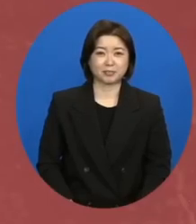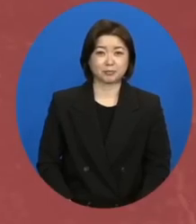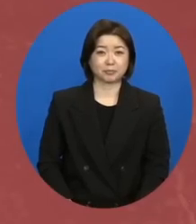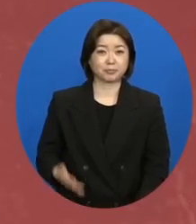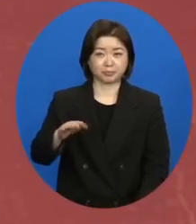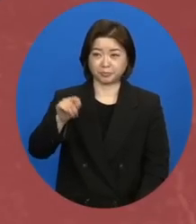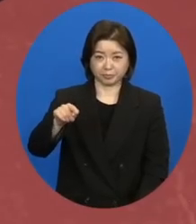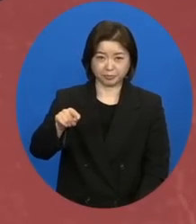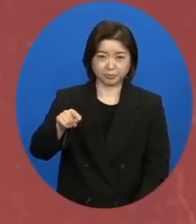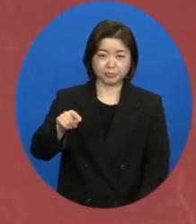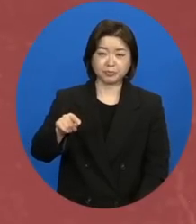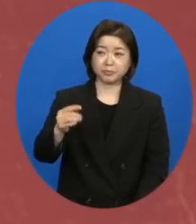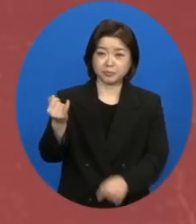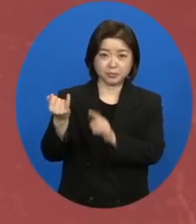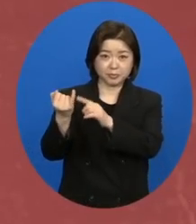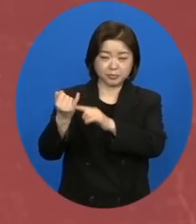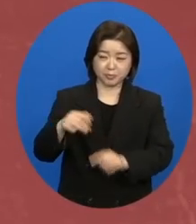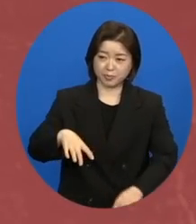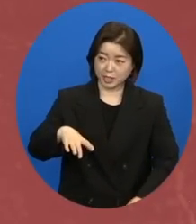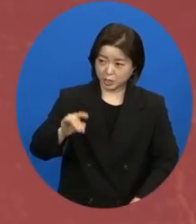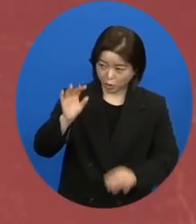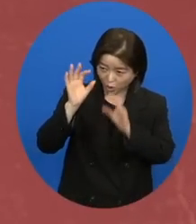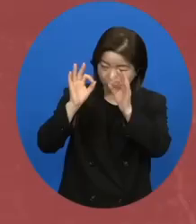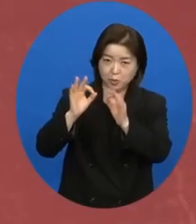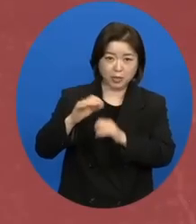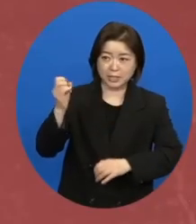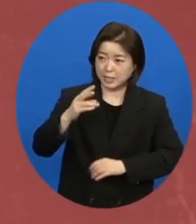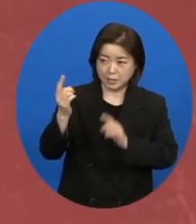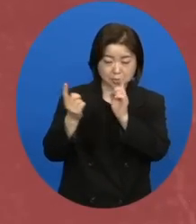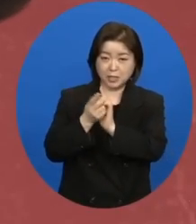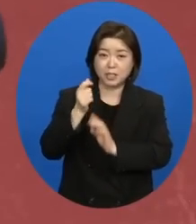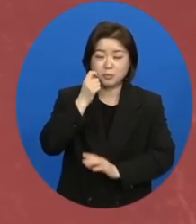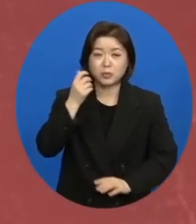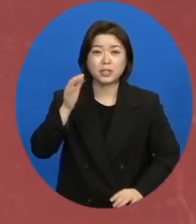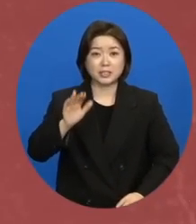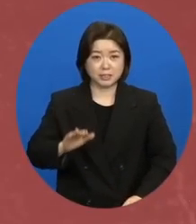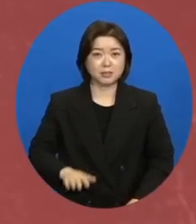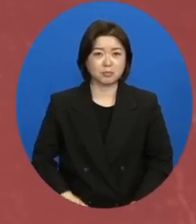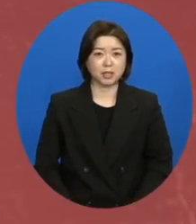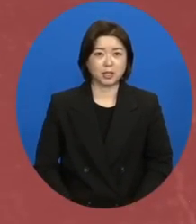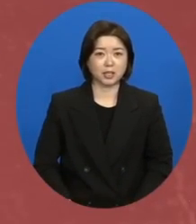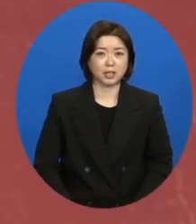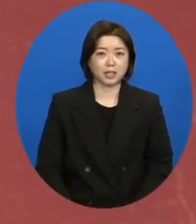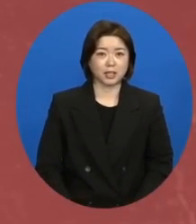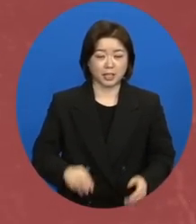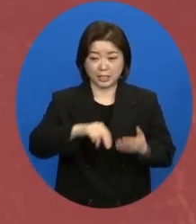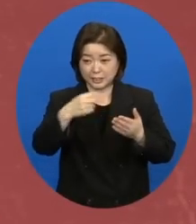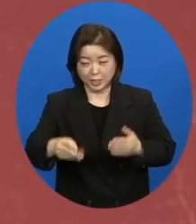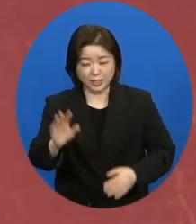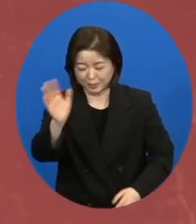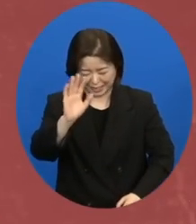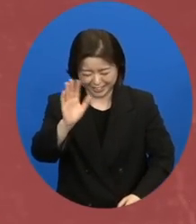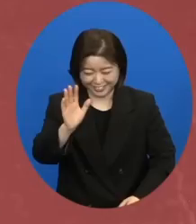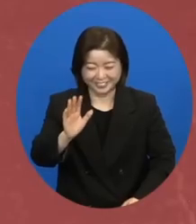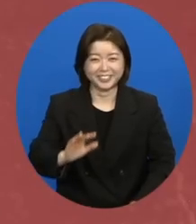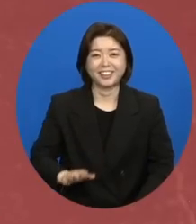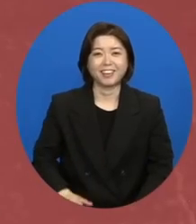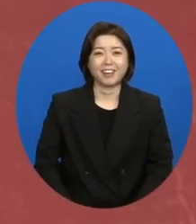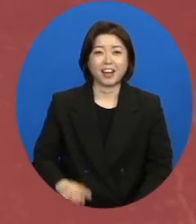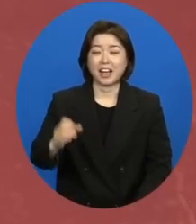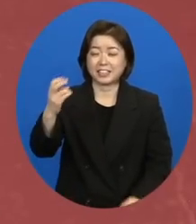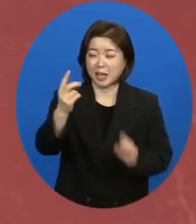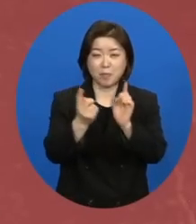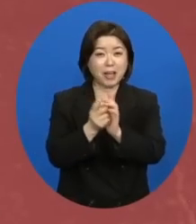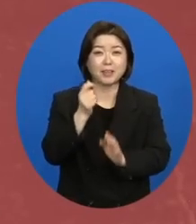그래도 그분이 너무 처음 보는 분이고 다시 못 본 분이지만 떨어졌기 때문이 아니고 그냥 다시 못